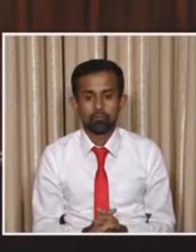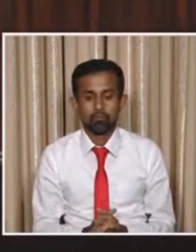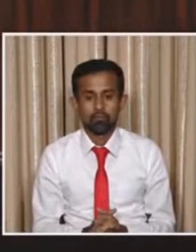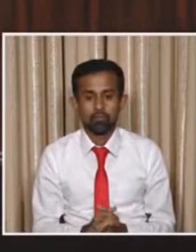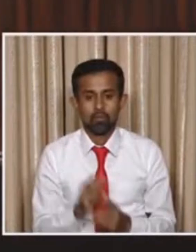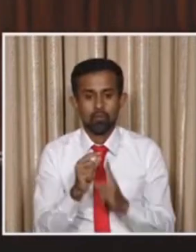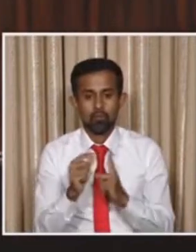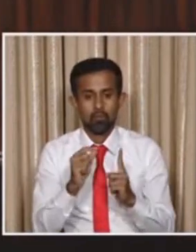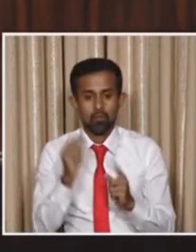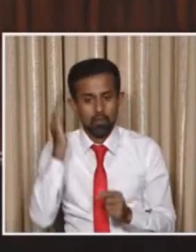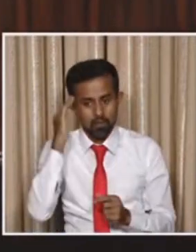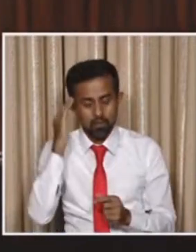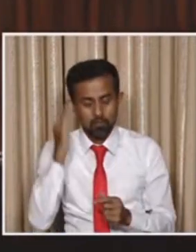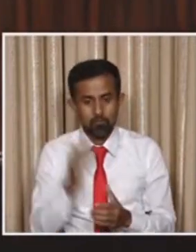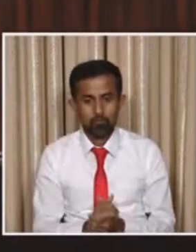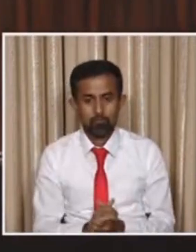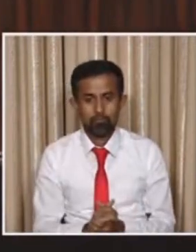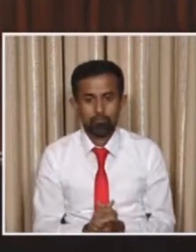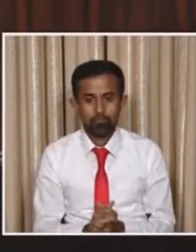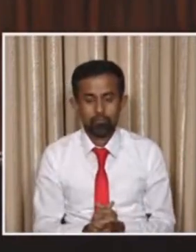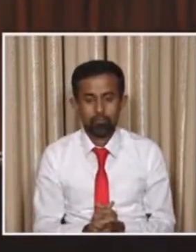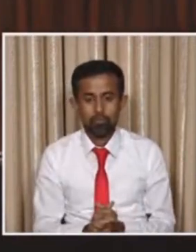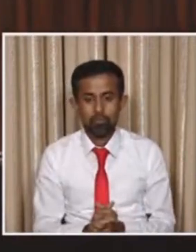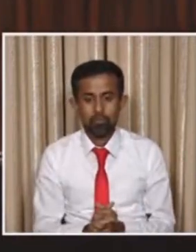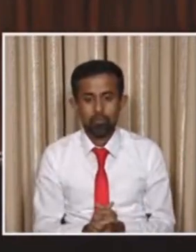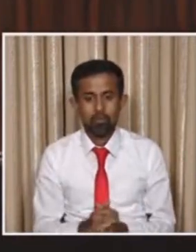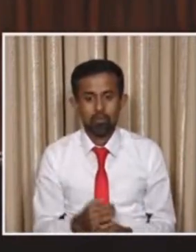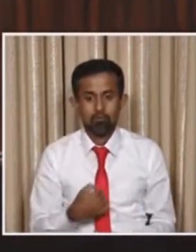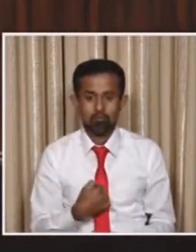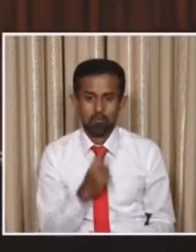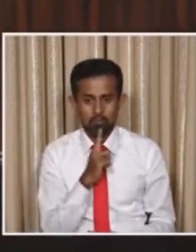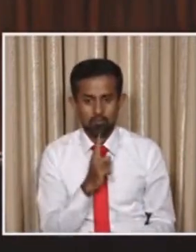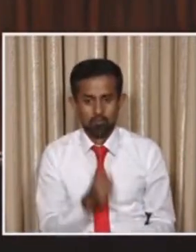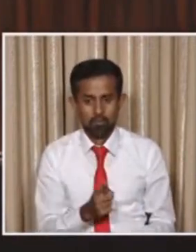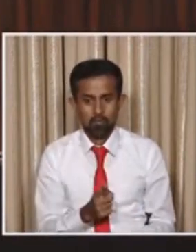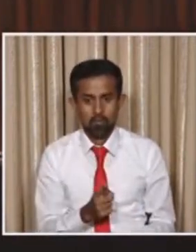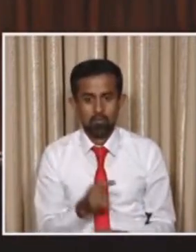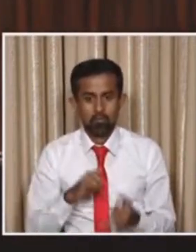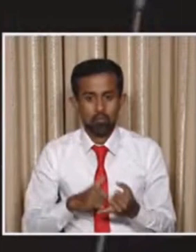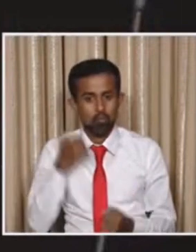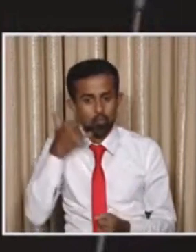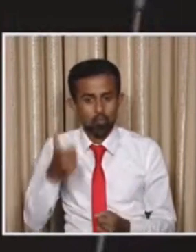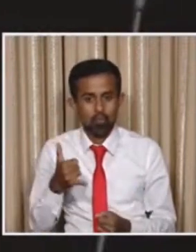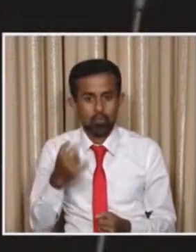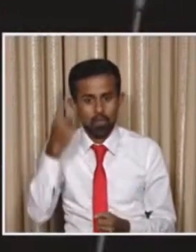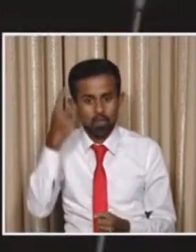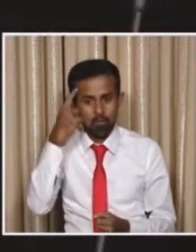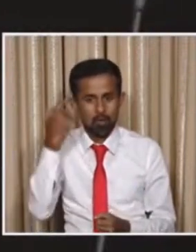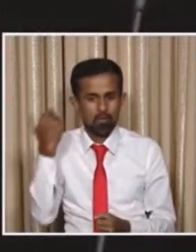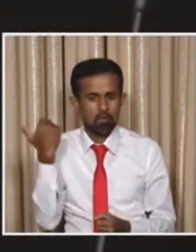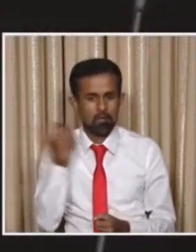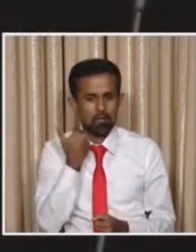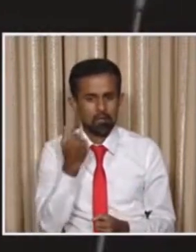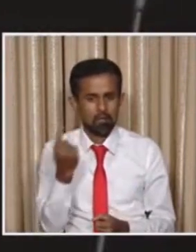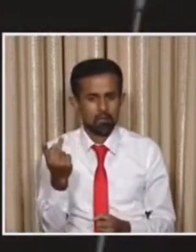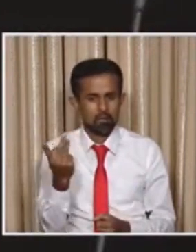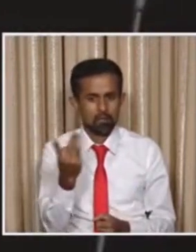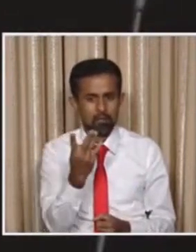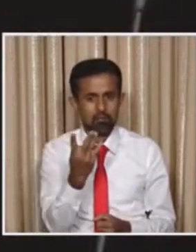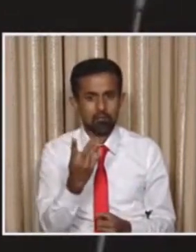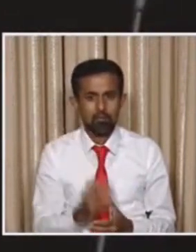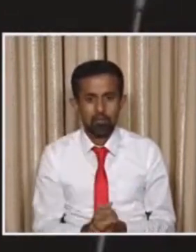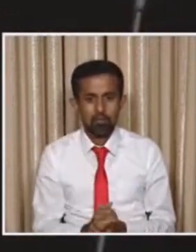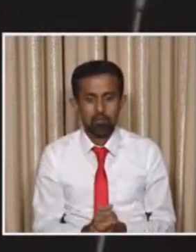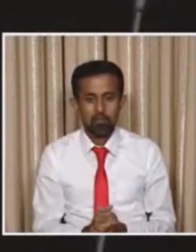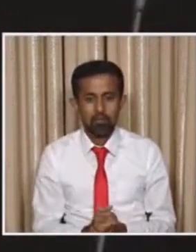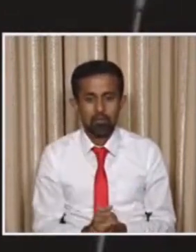අන්තිතුමිය. දැනගමගේ මෙන්ති. ඔව්. මට කියන්න තියෙන්නේ මේ සජබේ ඉන්න මානසික ලෙඩ්ඩු ටිකකට හරිද?